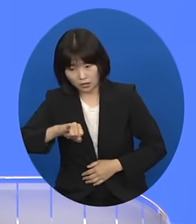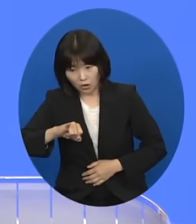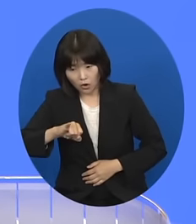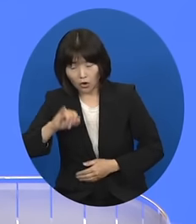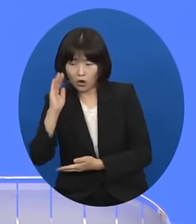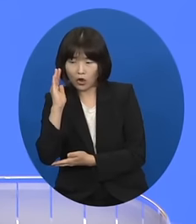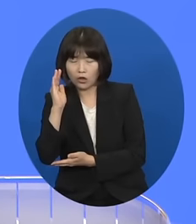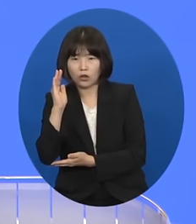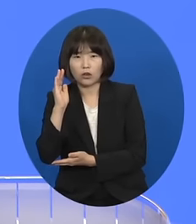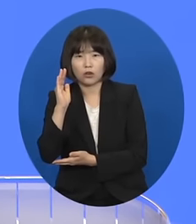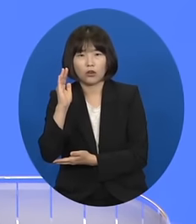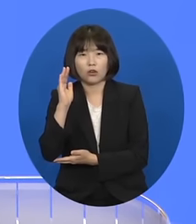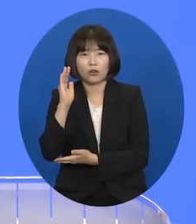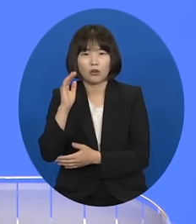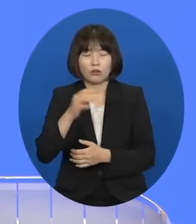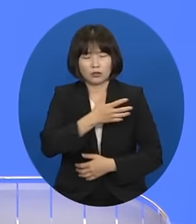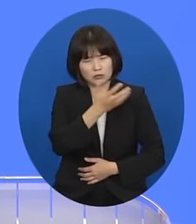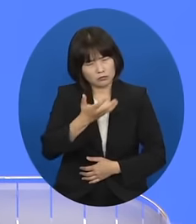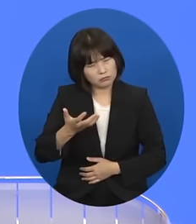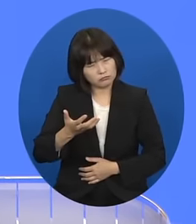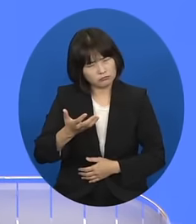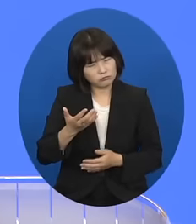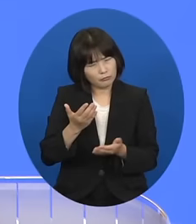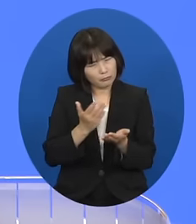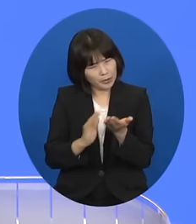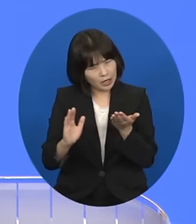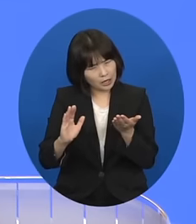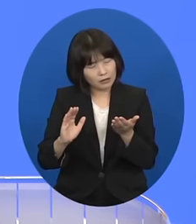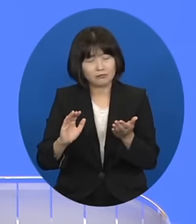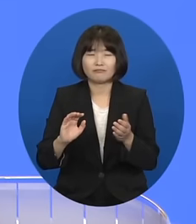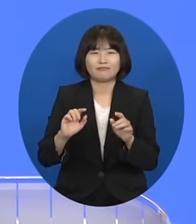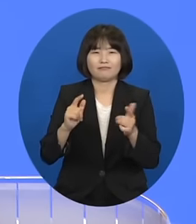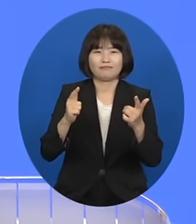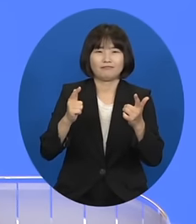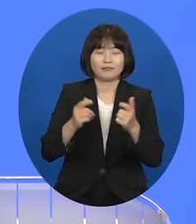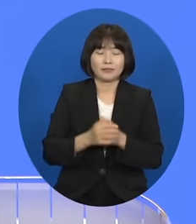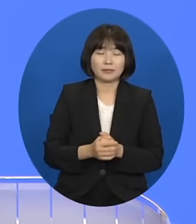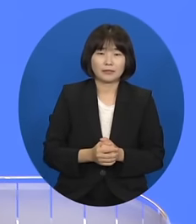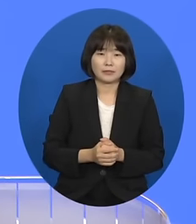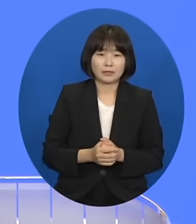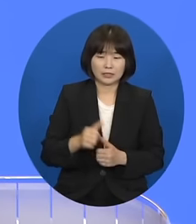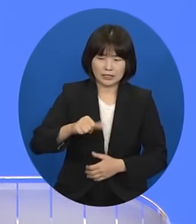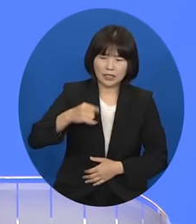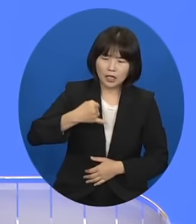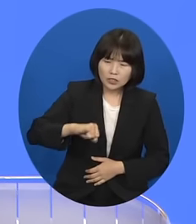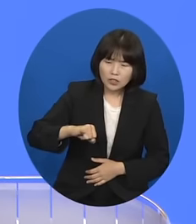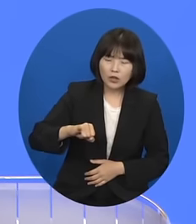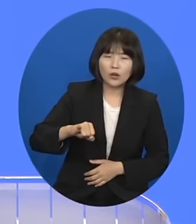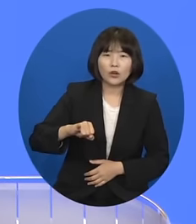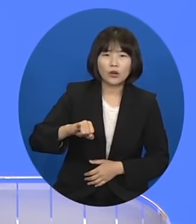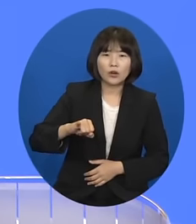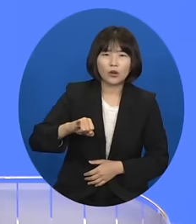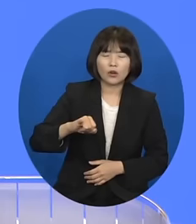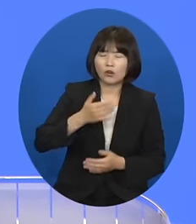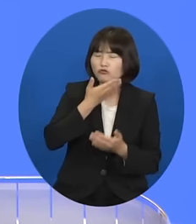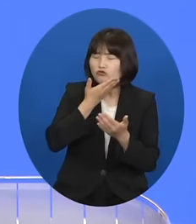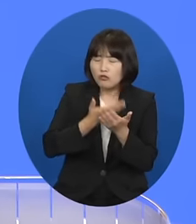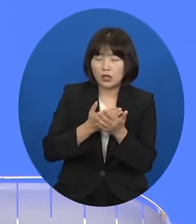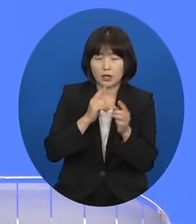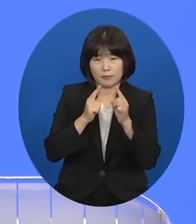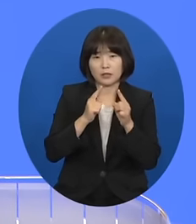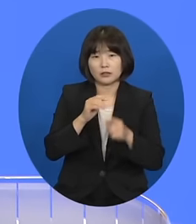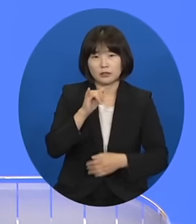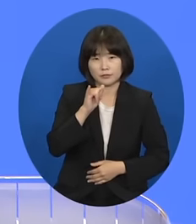그렇지 않습니다. 여러분, 자녀가 우리 인생에 차지하는 역할과 비중이 무엇인가를 오늘 말씀은 주고 있는 것이죠. 하나님이 왜